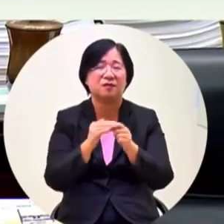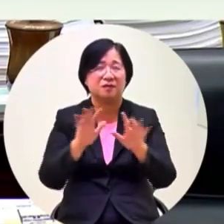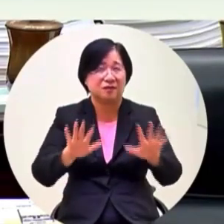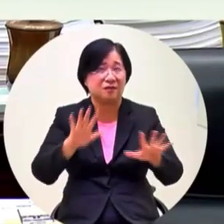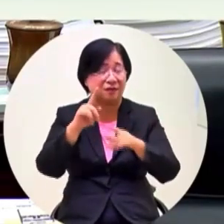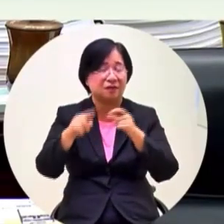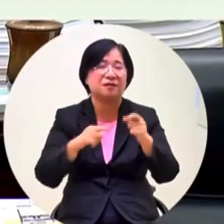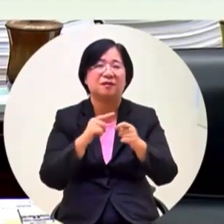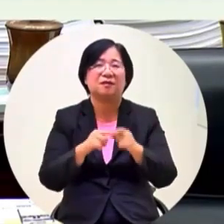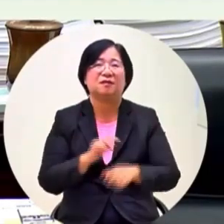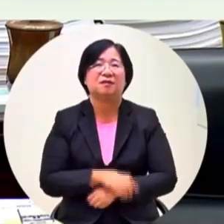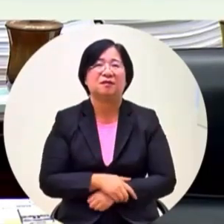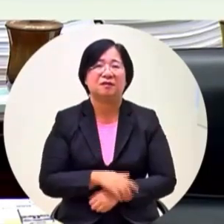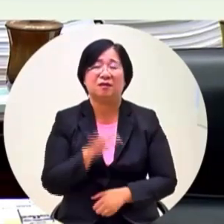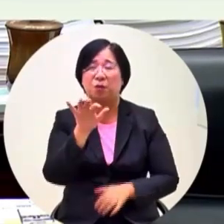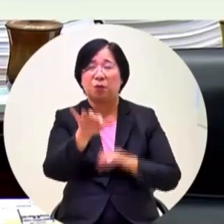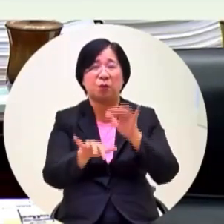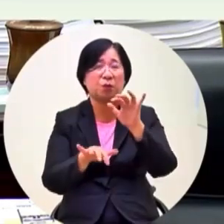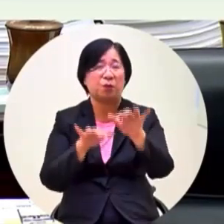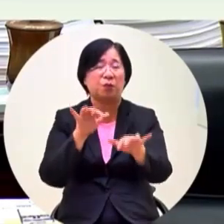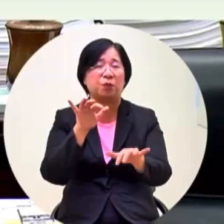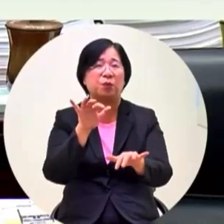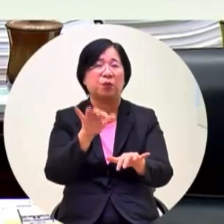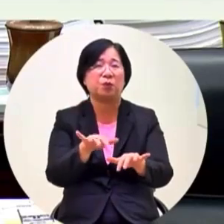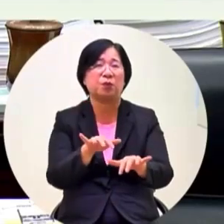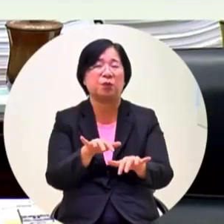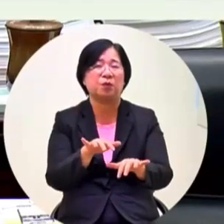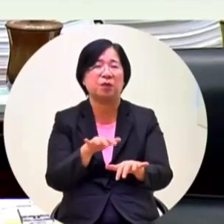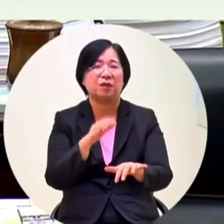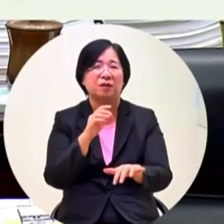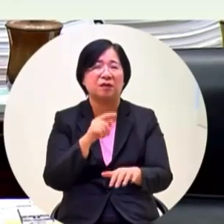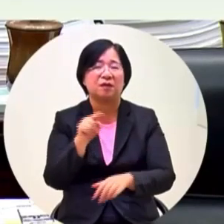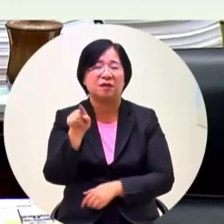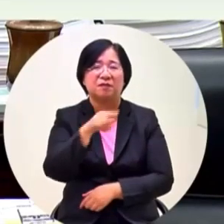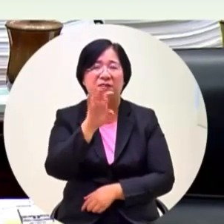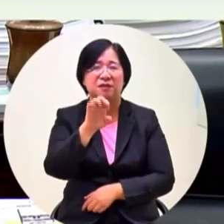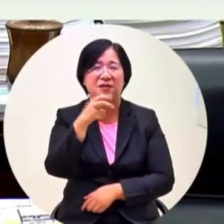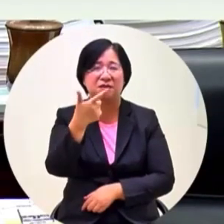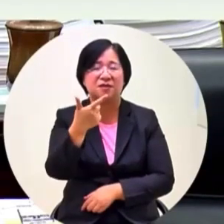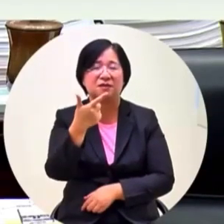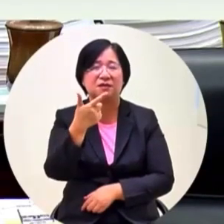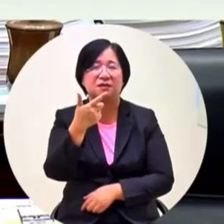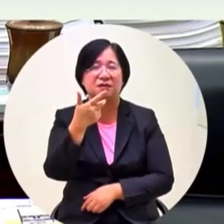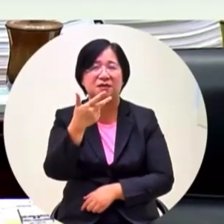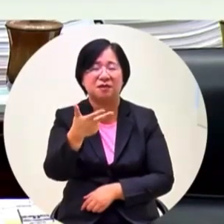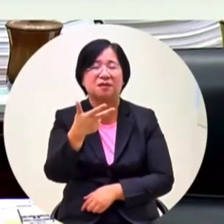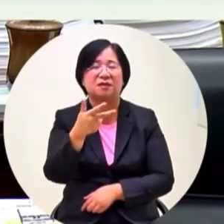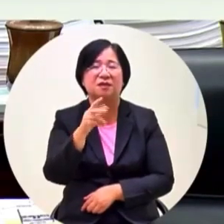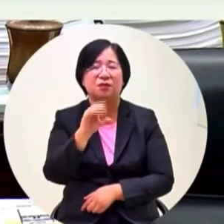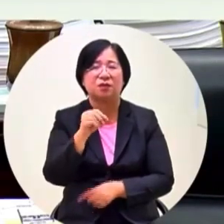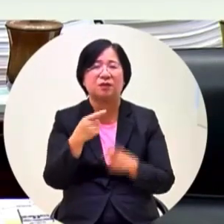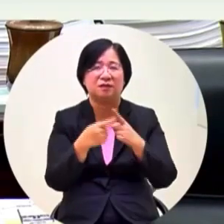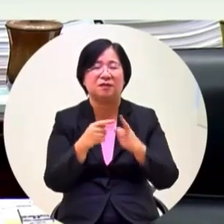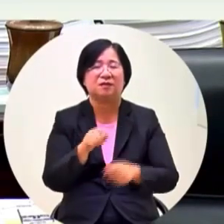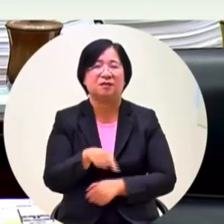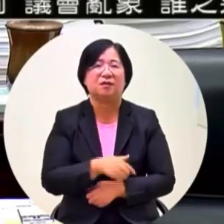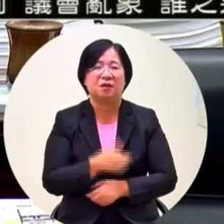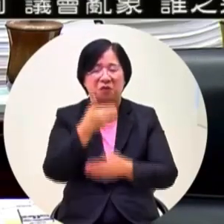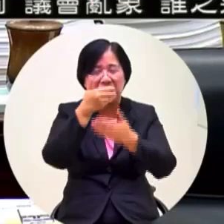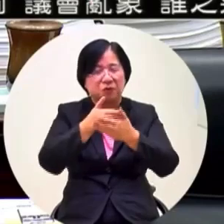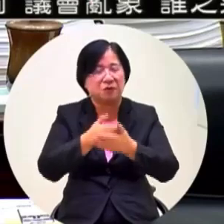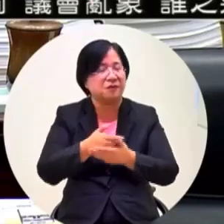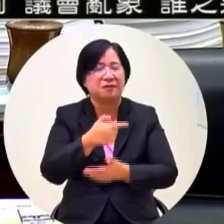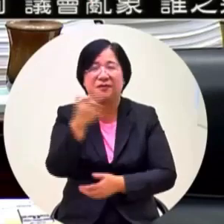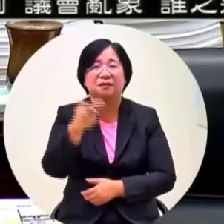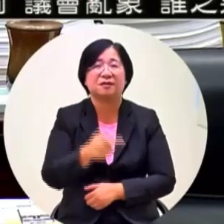你就来了，那个参观的人数才147啦。你这样递减的实在太可怕了。你的